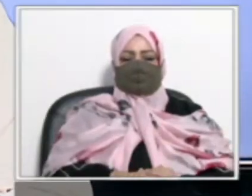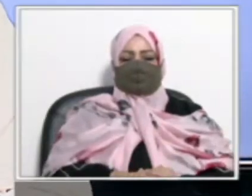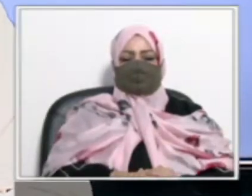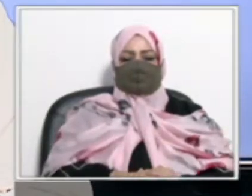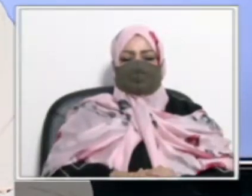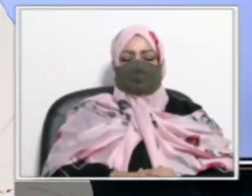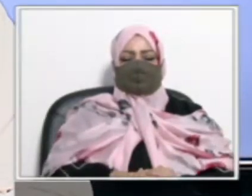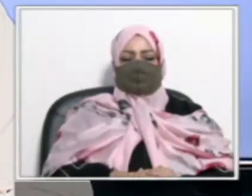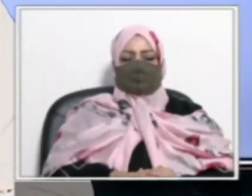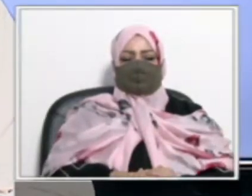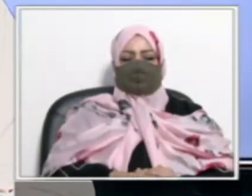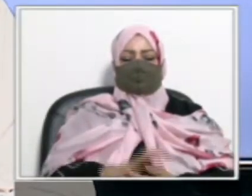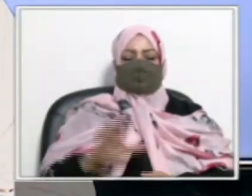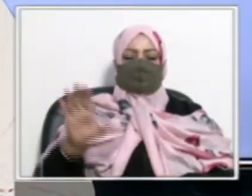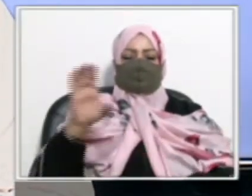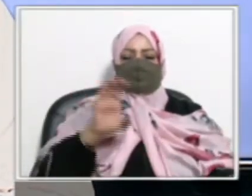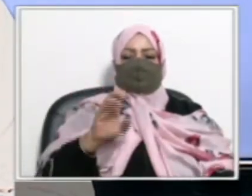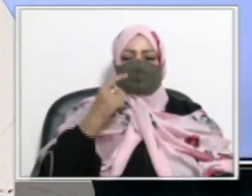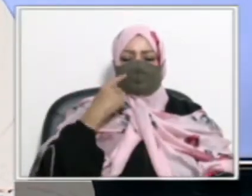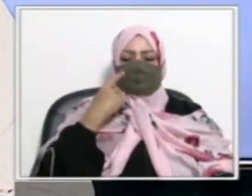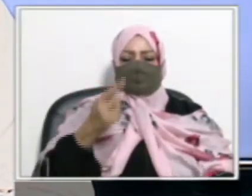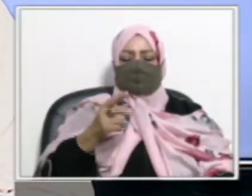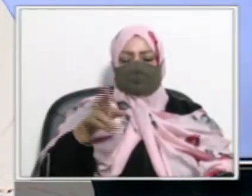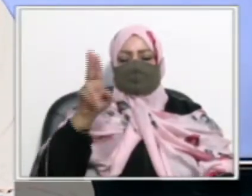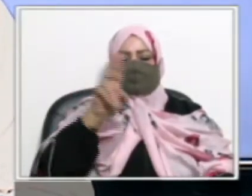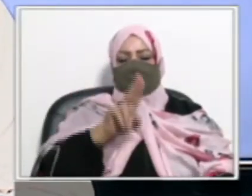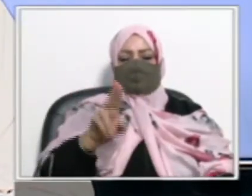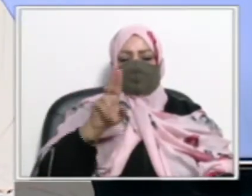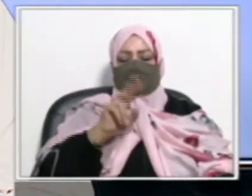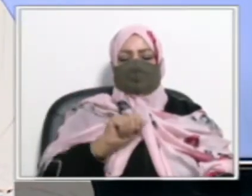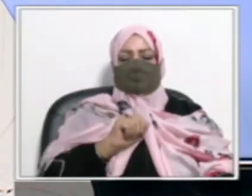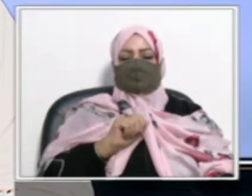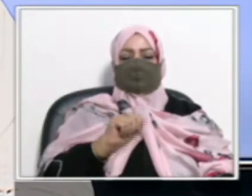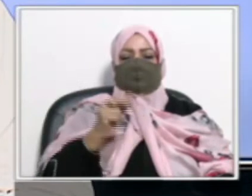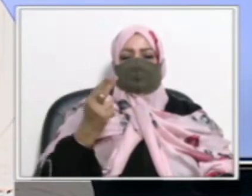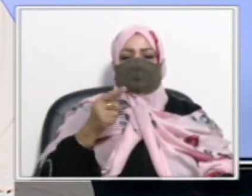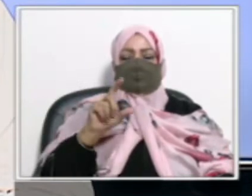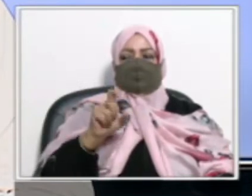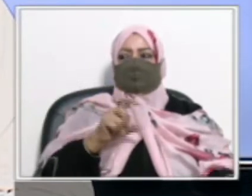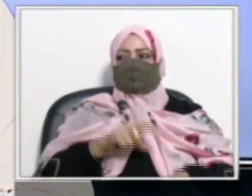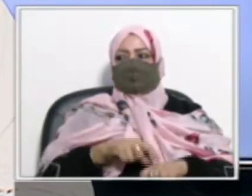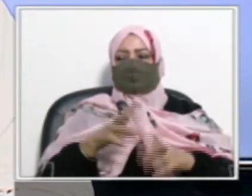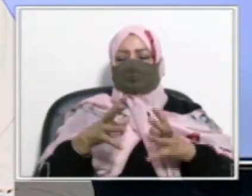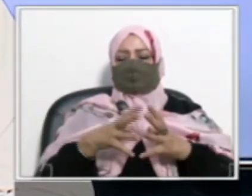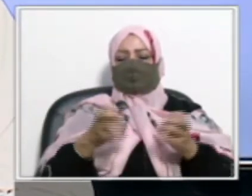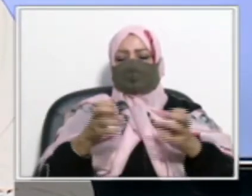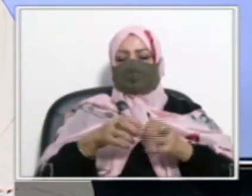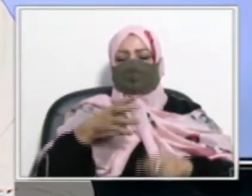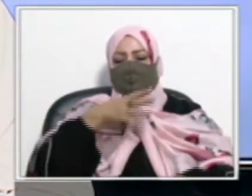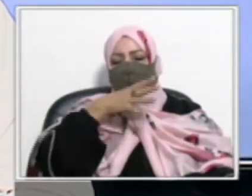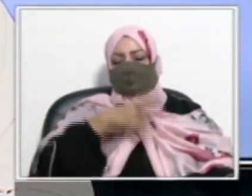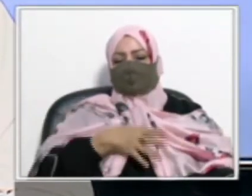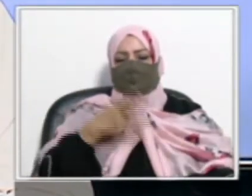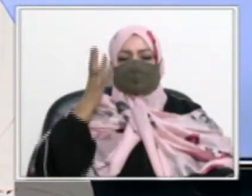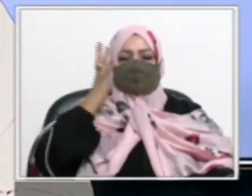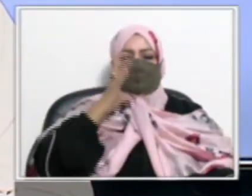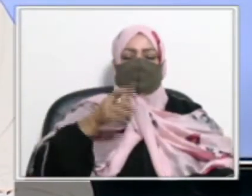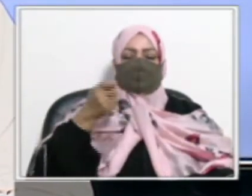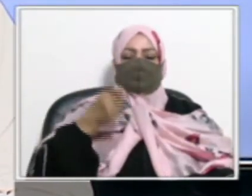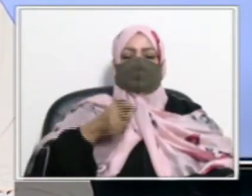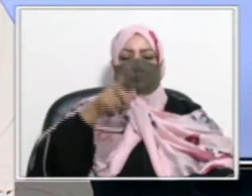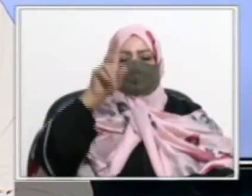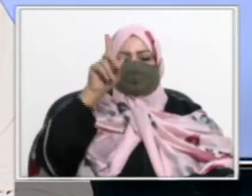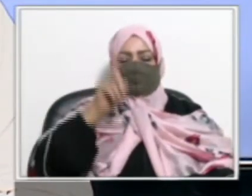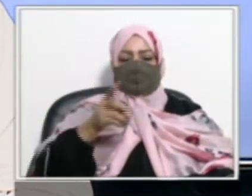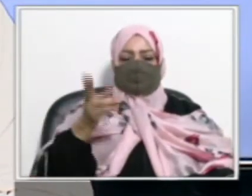وسلم اللهم إني أعوذ بك من فتنة المحيا والممات. هذا الدعاء ورد